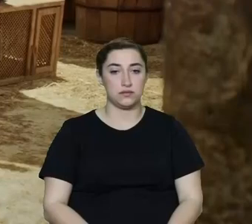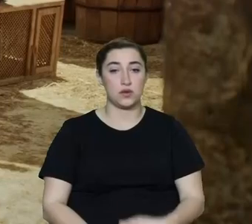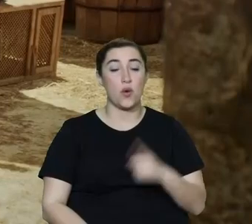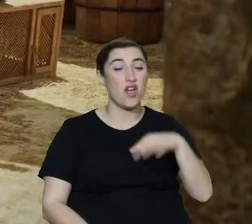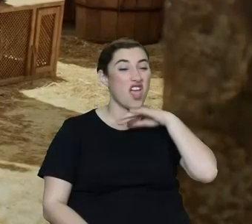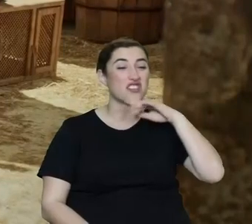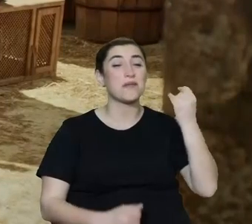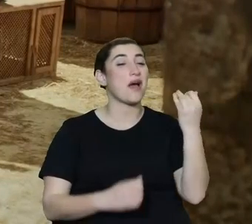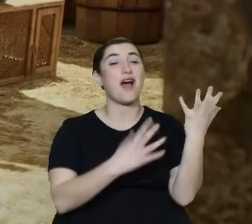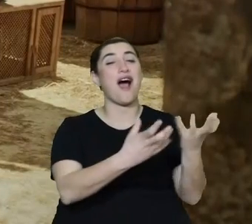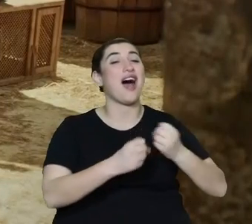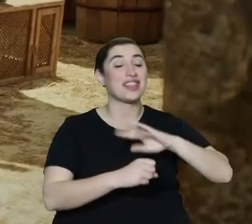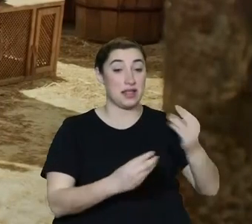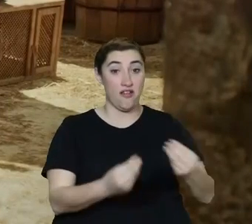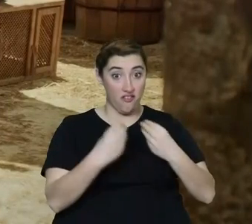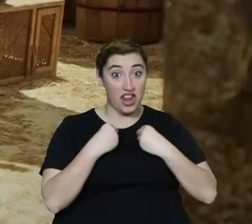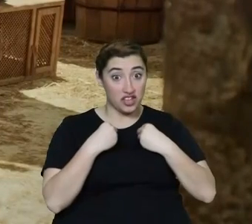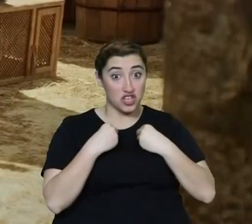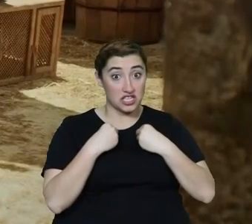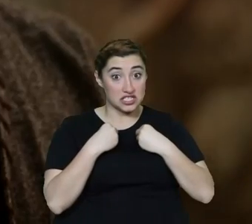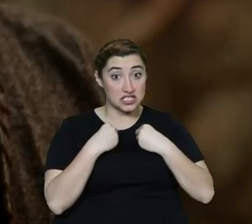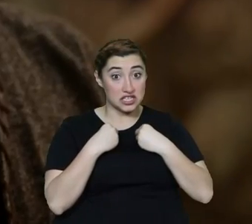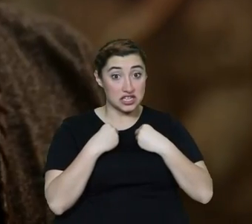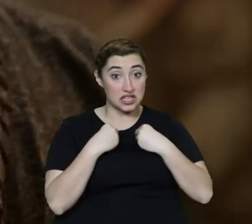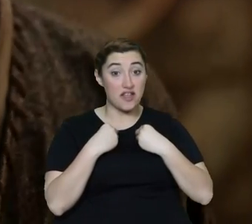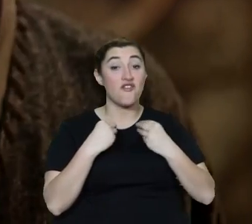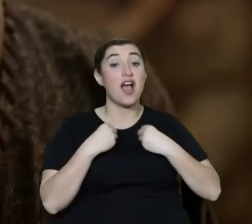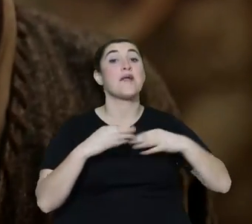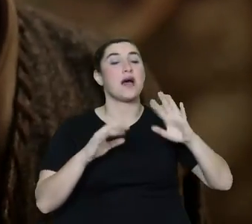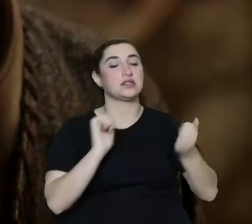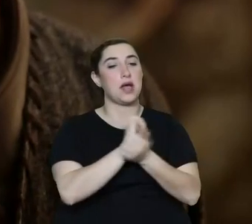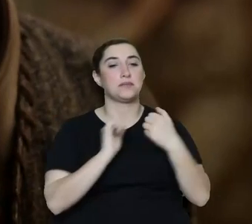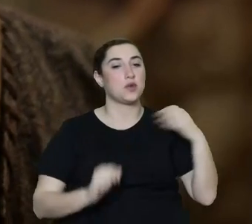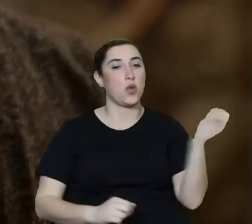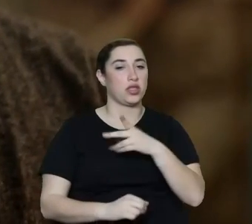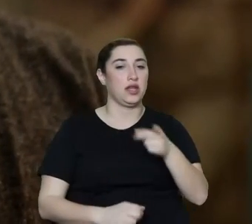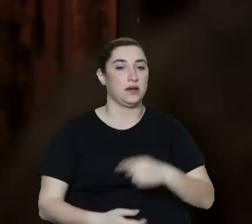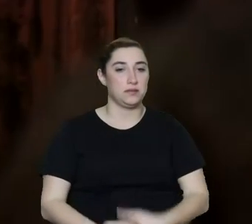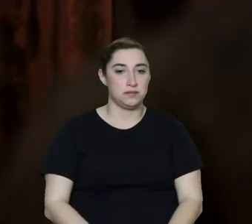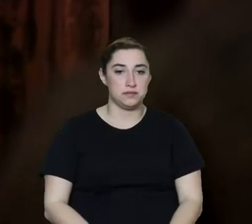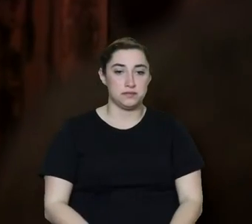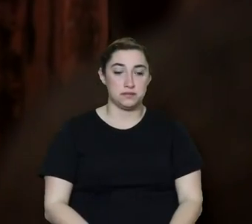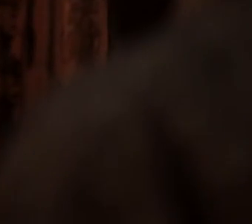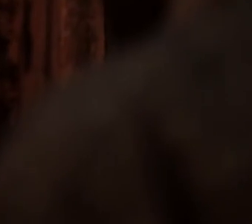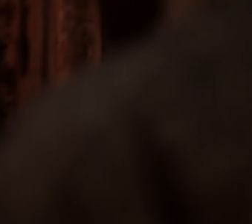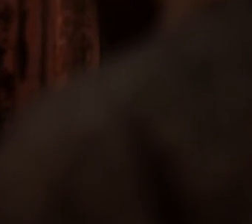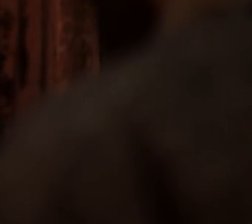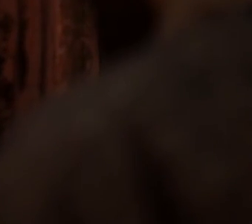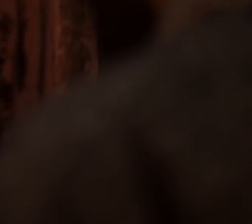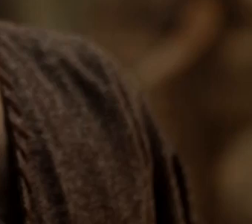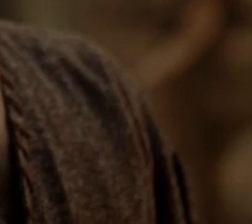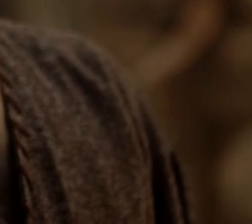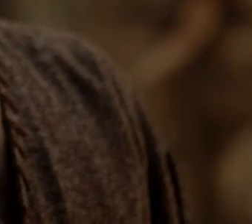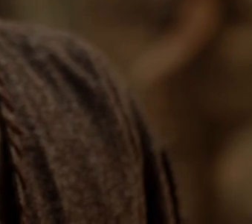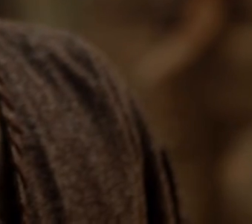Ya o ihtiyardan gasp ettiklerini teslim edersin bana? Ya da zindanı boylarsın. Yalçın ürkek bakışlarını